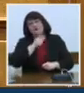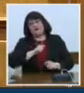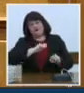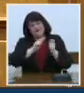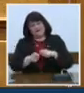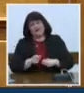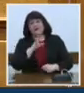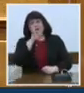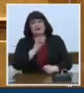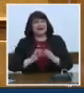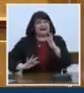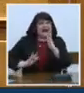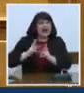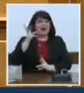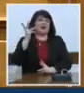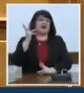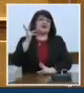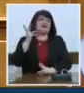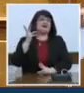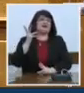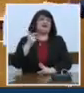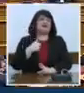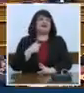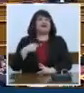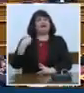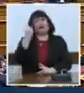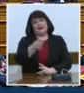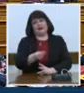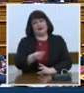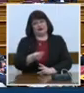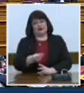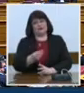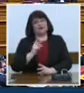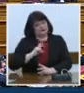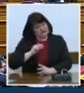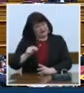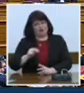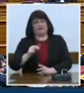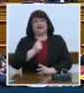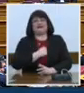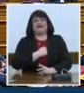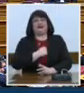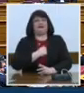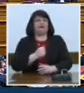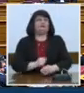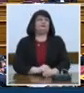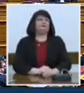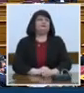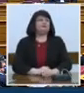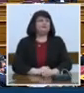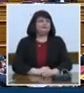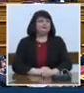Το ίδιο πιστεύω και εγώ και γι' αυτό και καταθέτω την επιστολή τους.